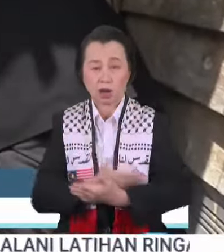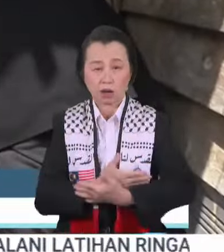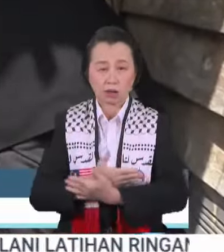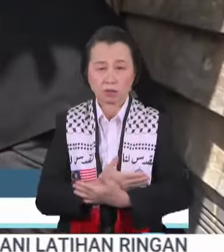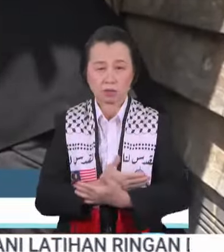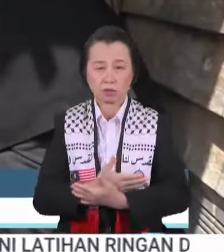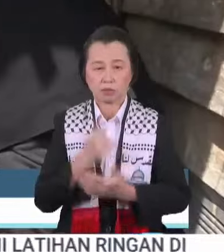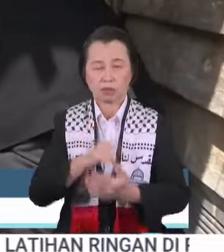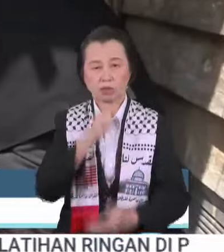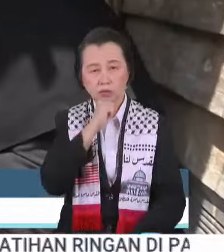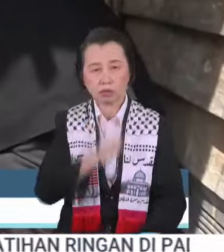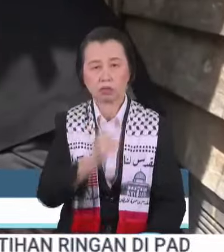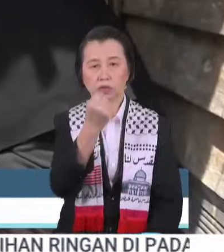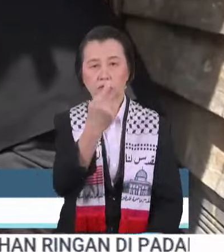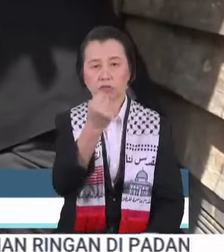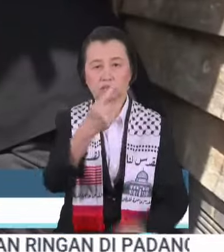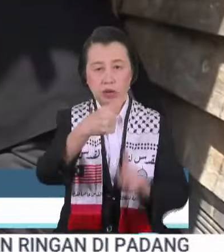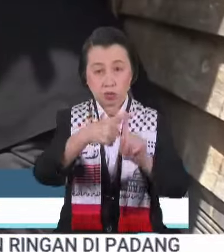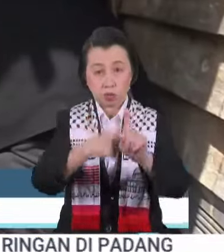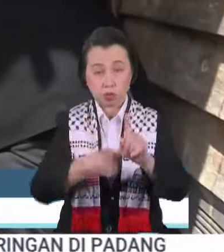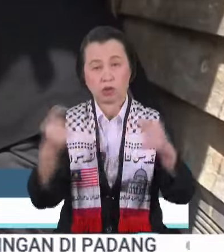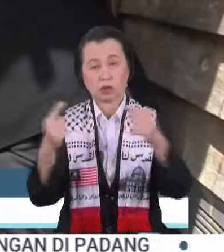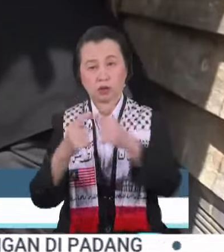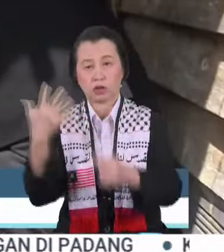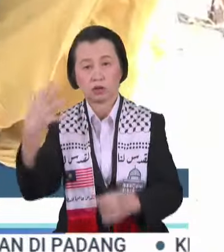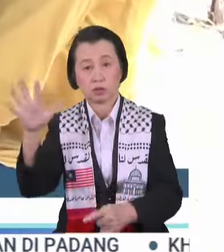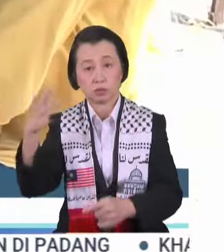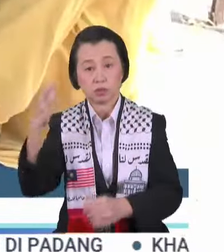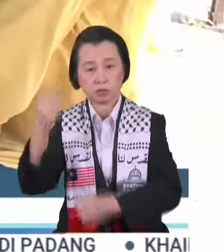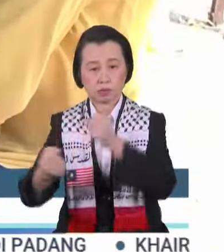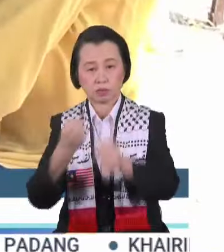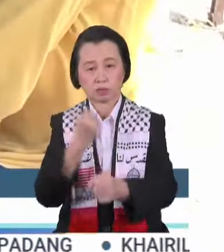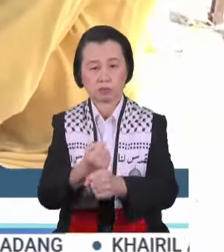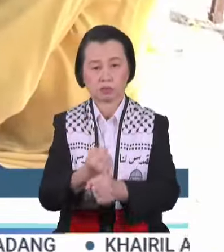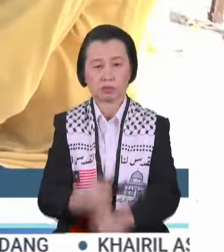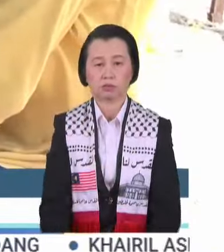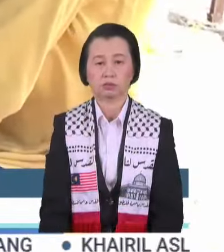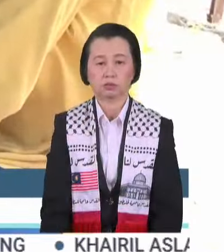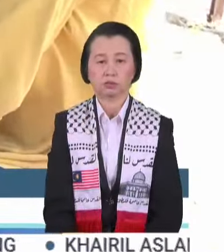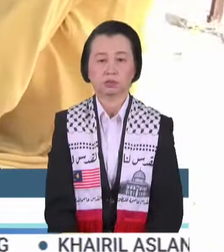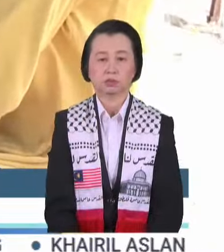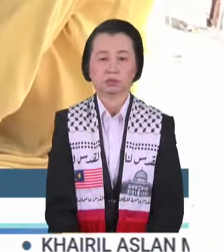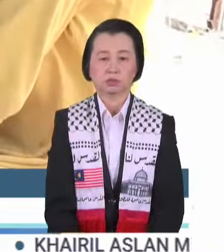anak-anaknya yang berusia 11 bulan hingga 15 tahun itu.